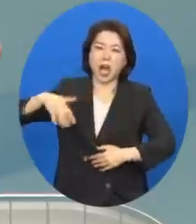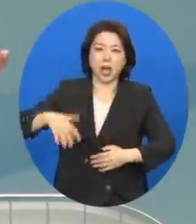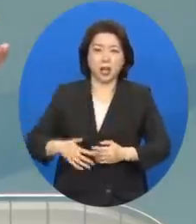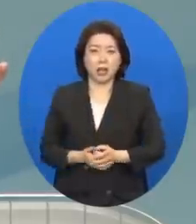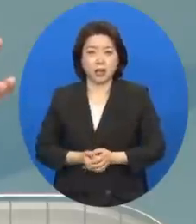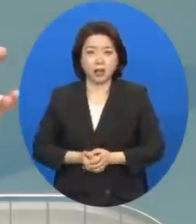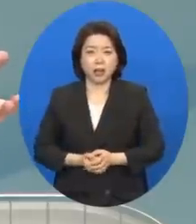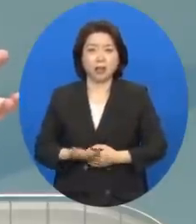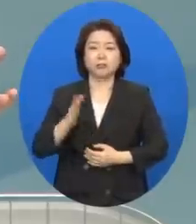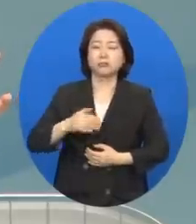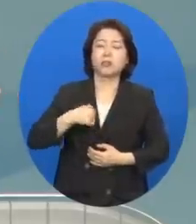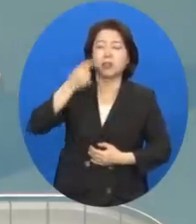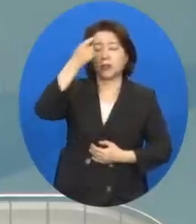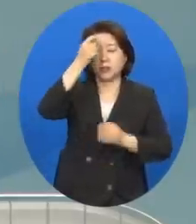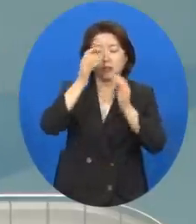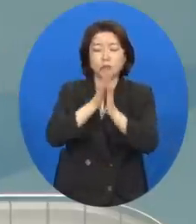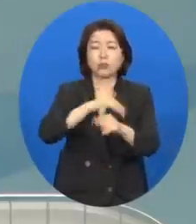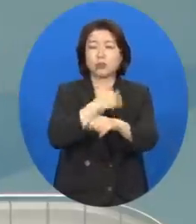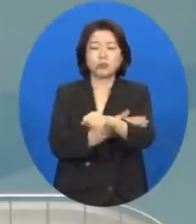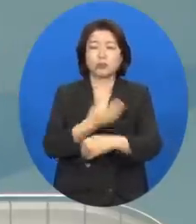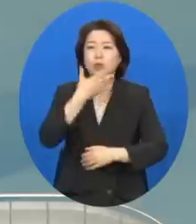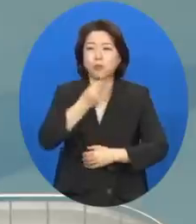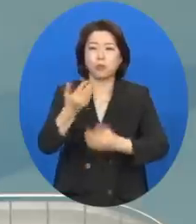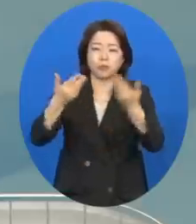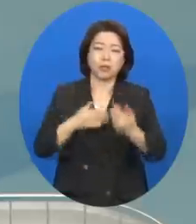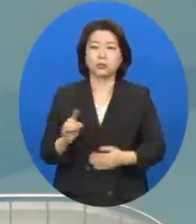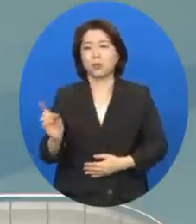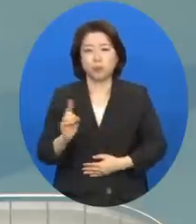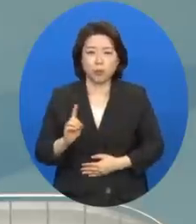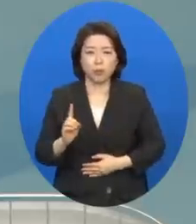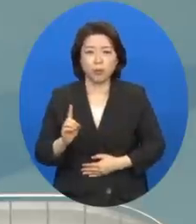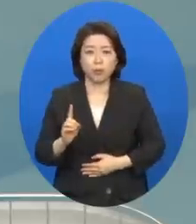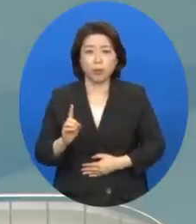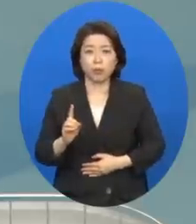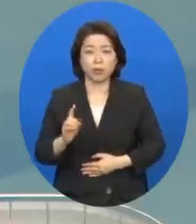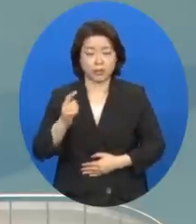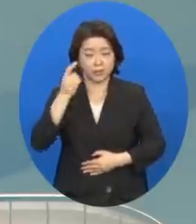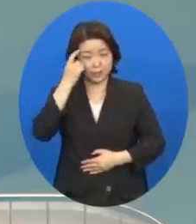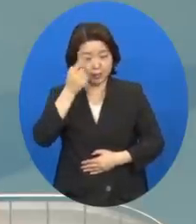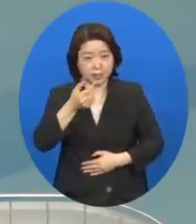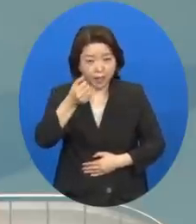그런데 내가 무슨 기도의 능력과 기도의 복을 받았다고 할 수 있겠어?